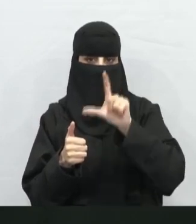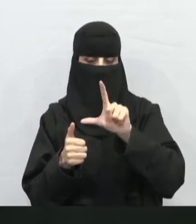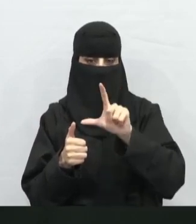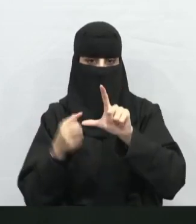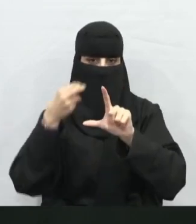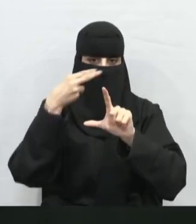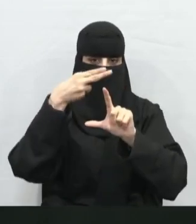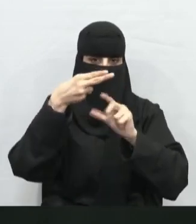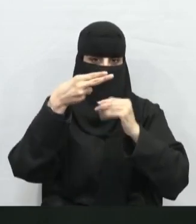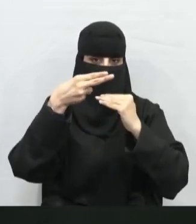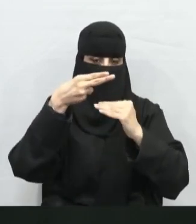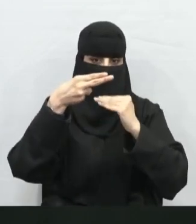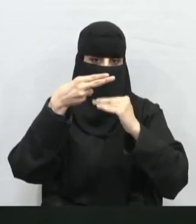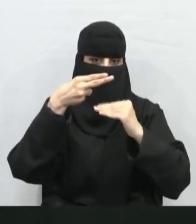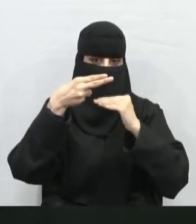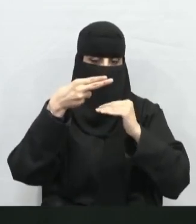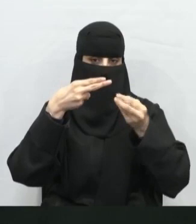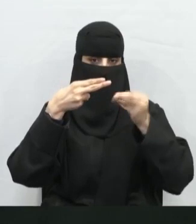بتنوين الفتح